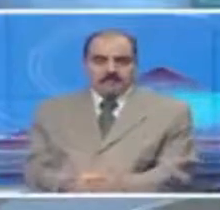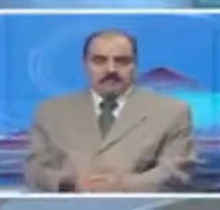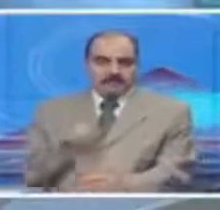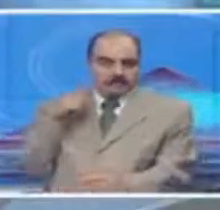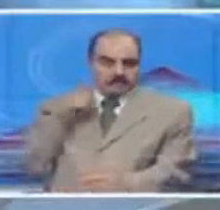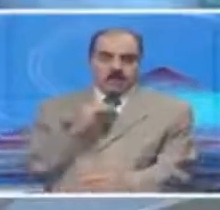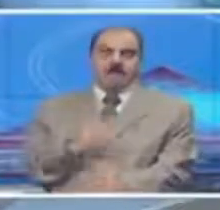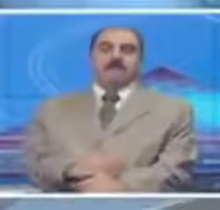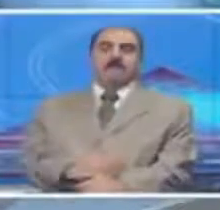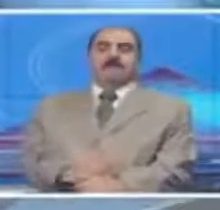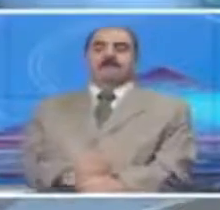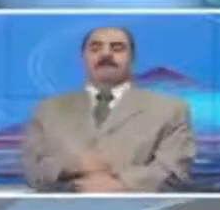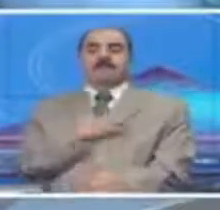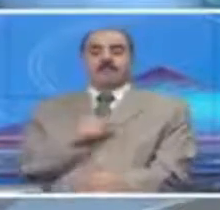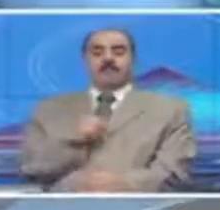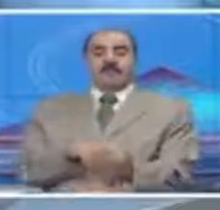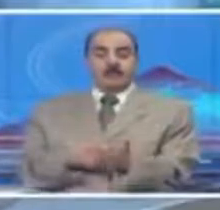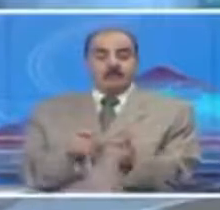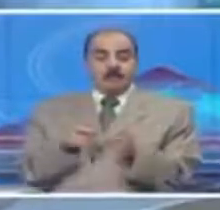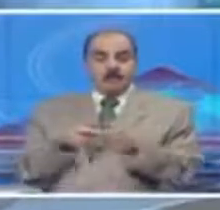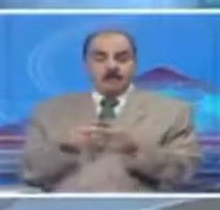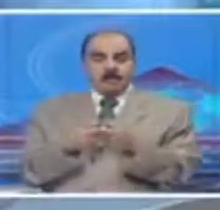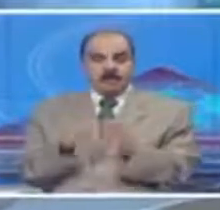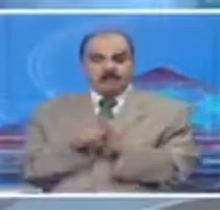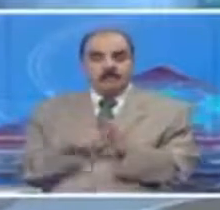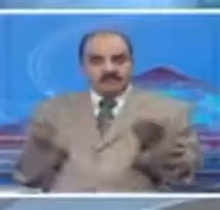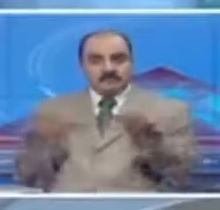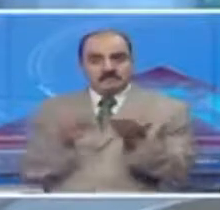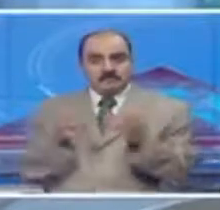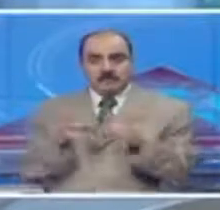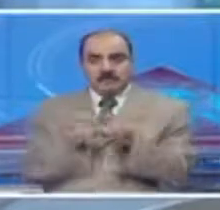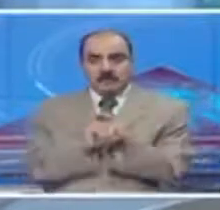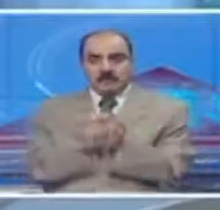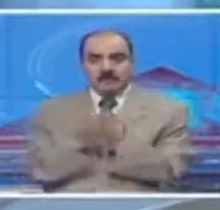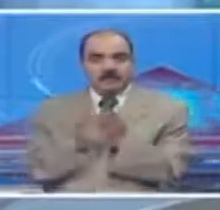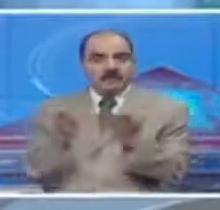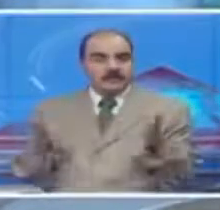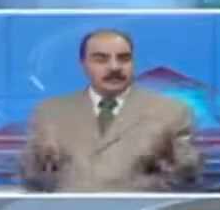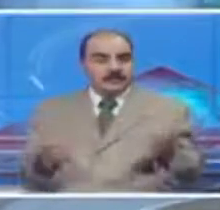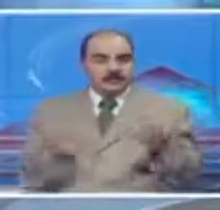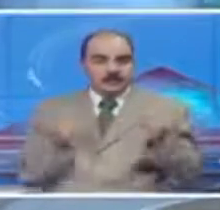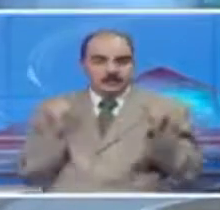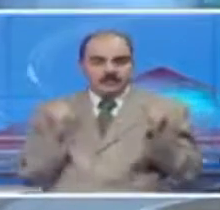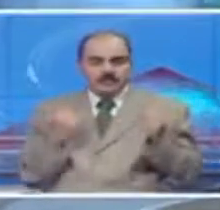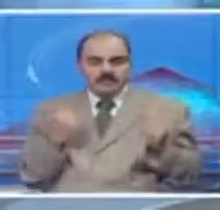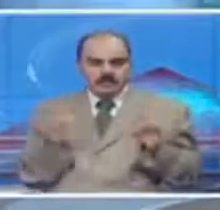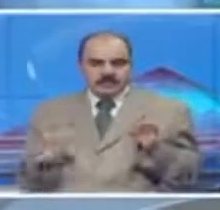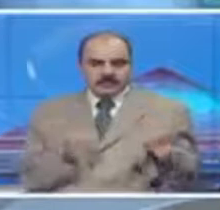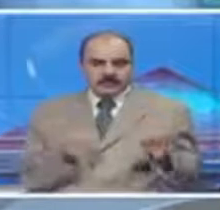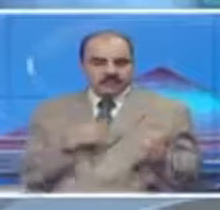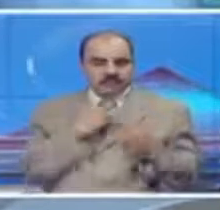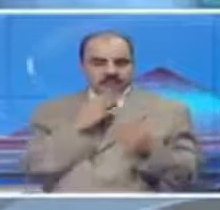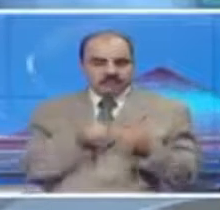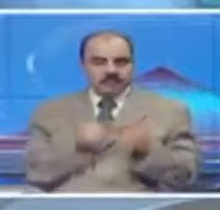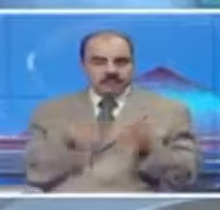جدا ان الدولة تقيم او تنفذ نسخة معرض كتاب دولي في هذه الظروف الاستثنائية، وانا شايف الاجراءات